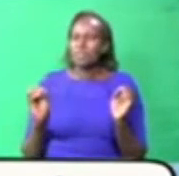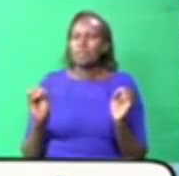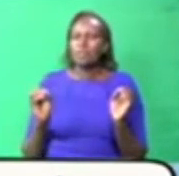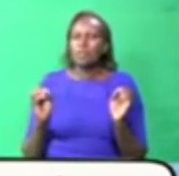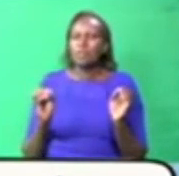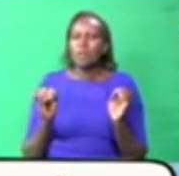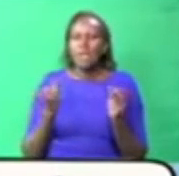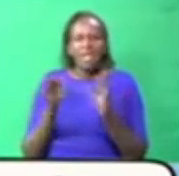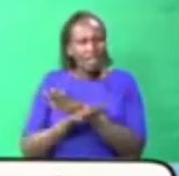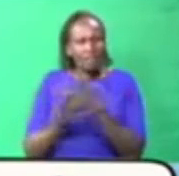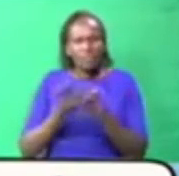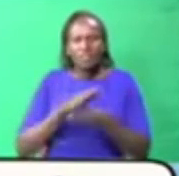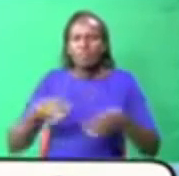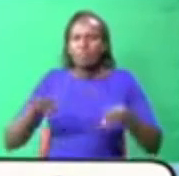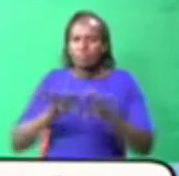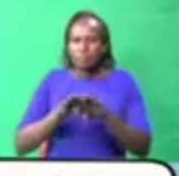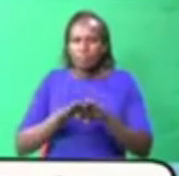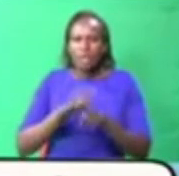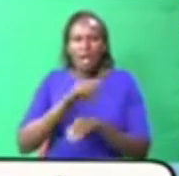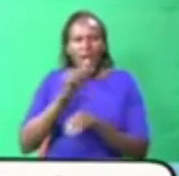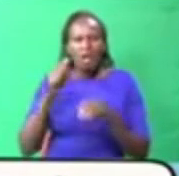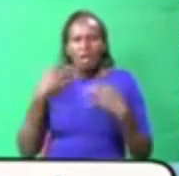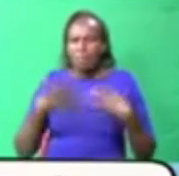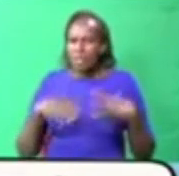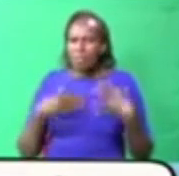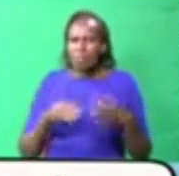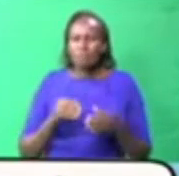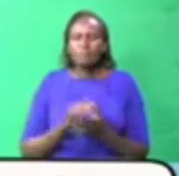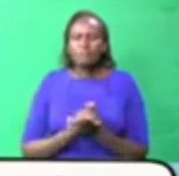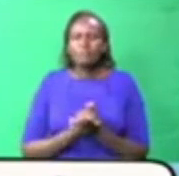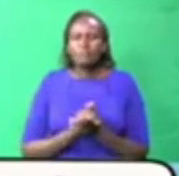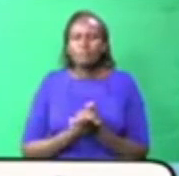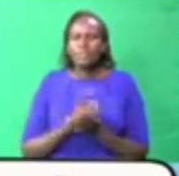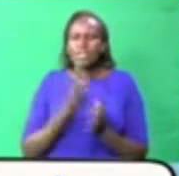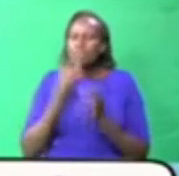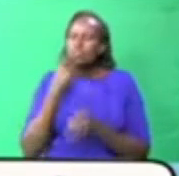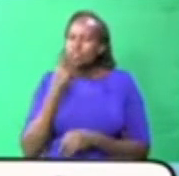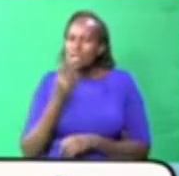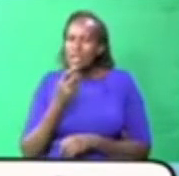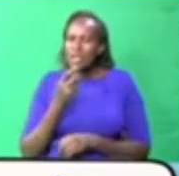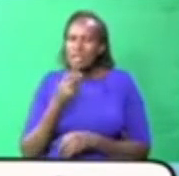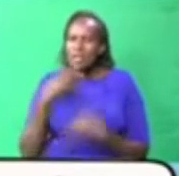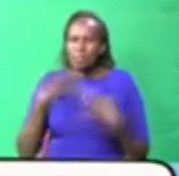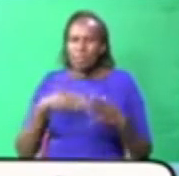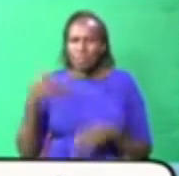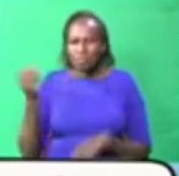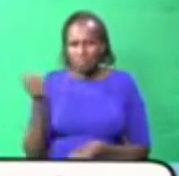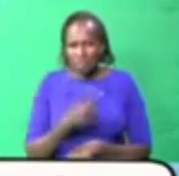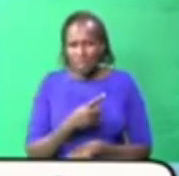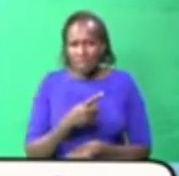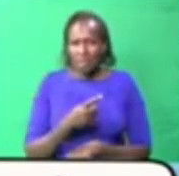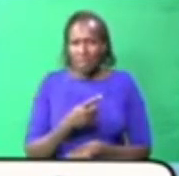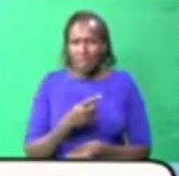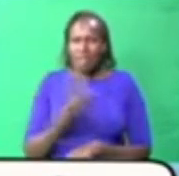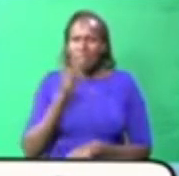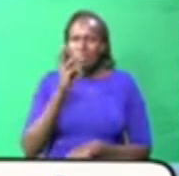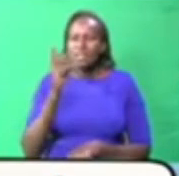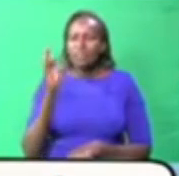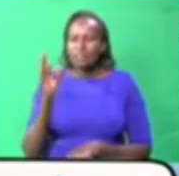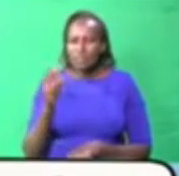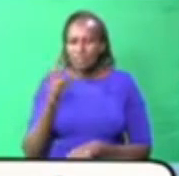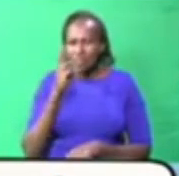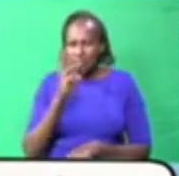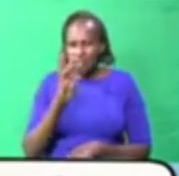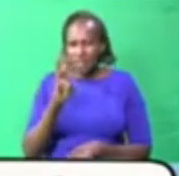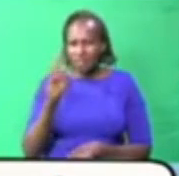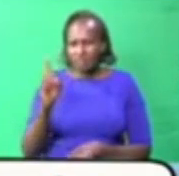Kila mmoja amevaa barakoa. Ugeambia mtu mwezi wa December, especially to cross over that first tarehe moja,